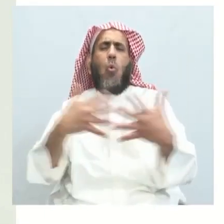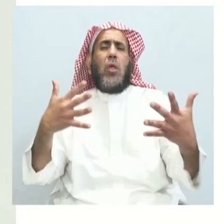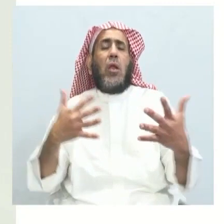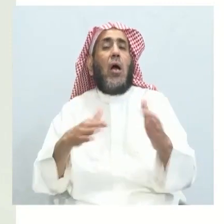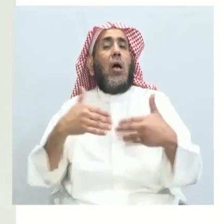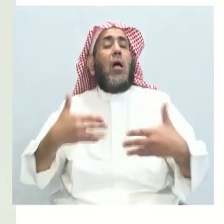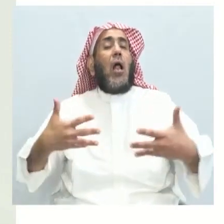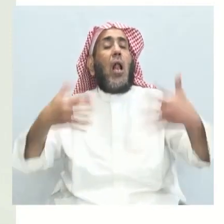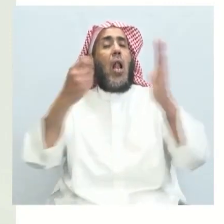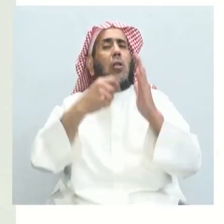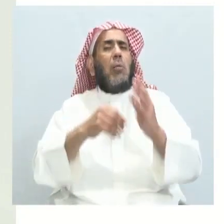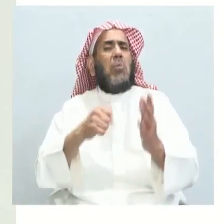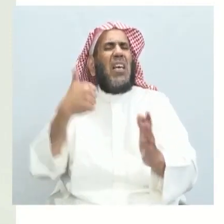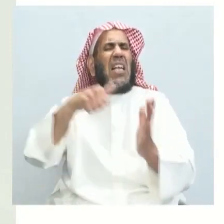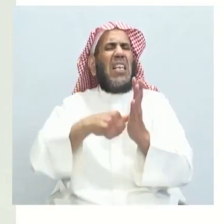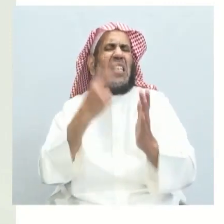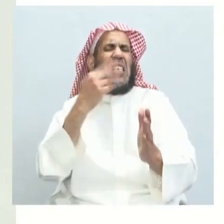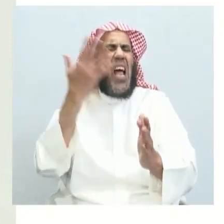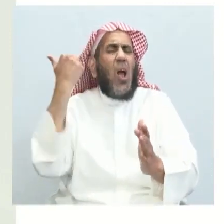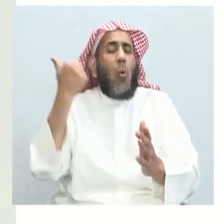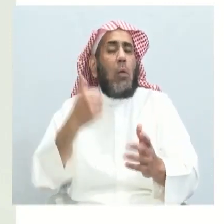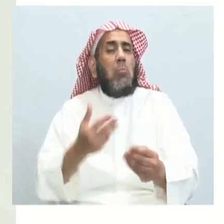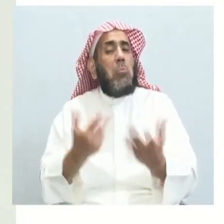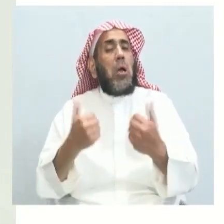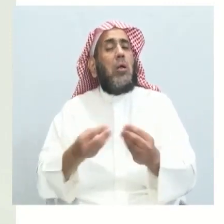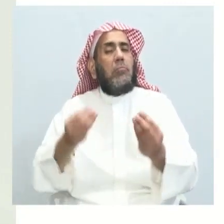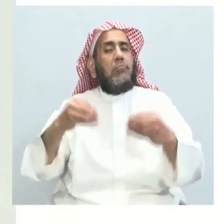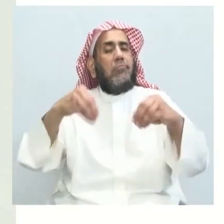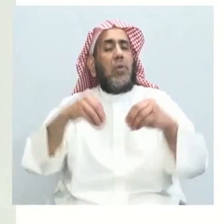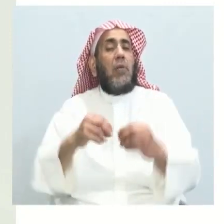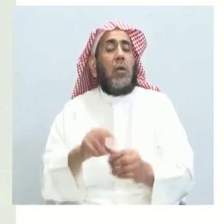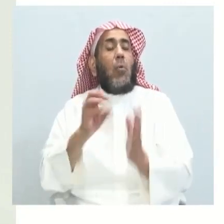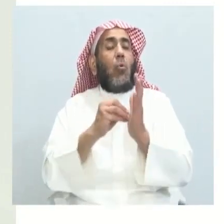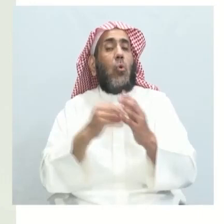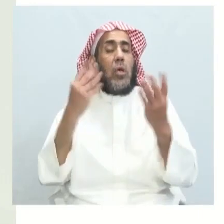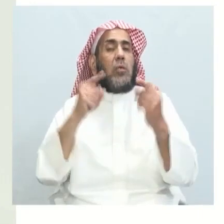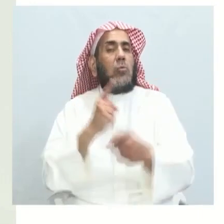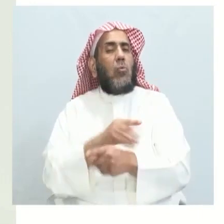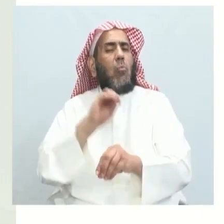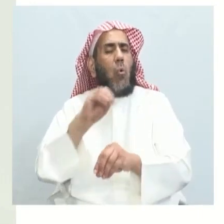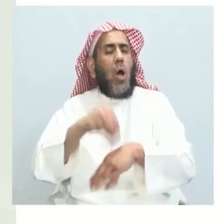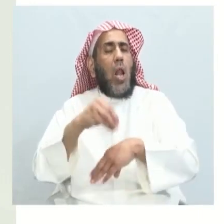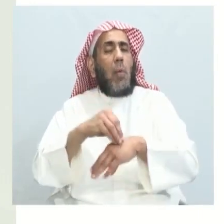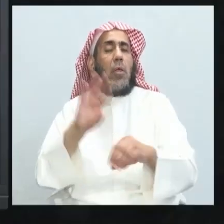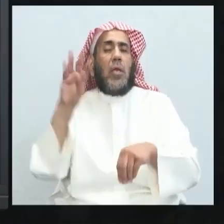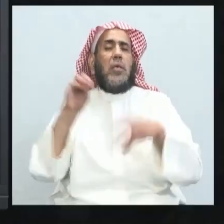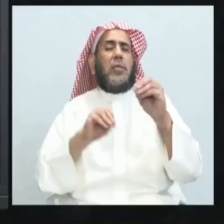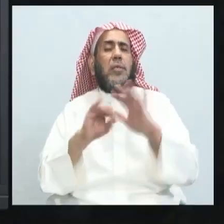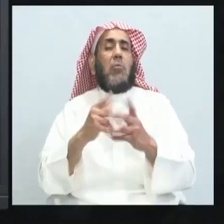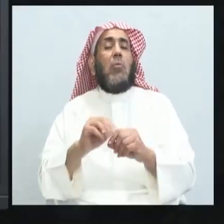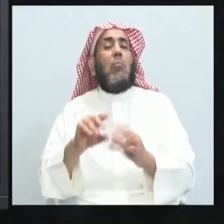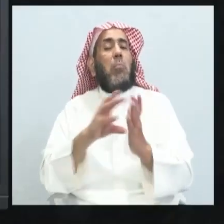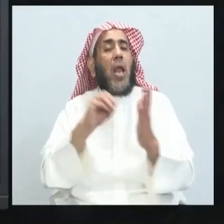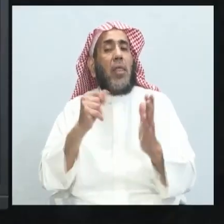الادب الجاهلي ابحث عنها وبامكانك ايضا الاستزاده في موضوع القصص وبامكانك ايضا ان تقرا كثيرا في هذه القصص وايضا من ضمن